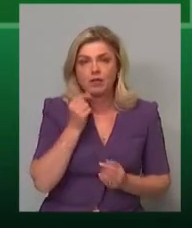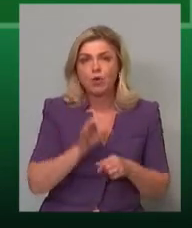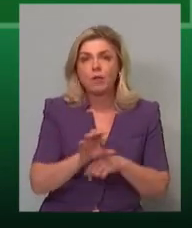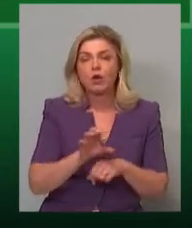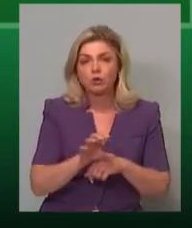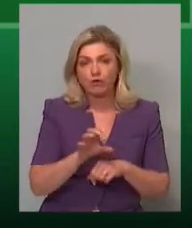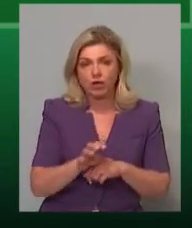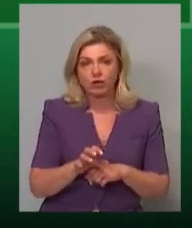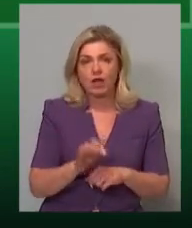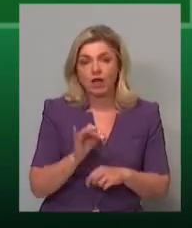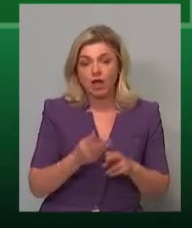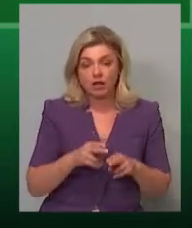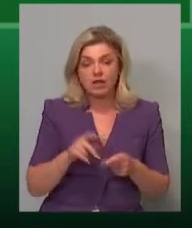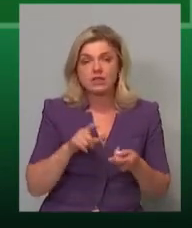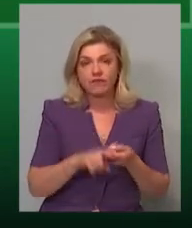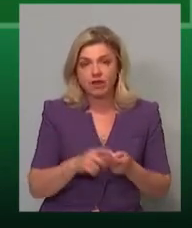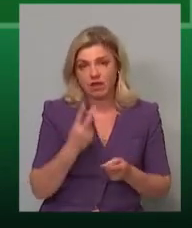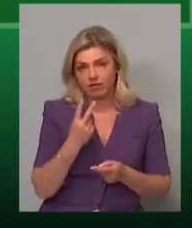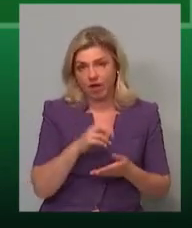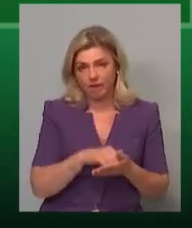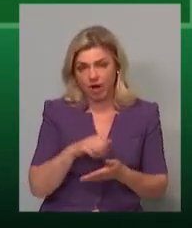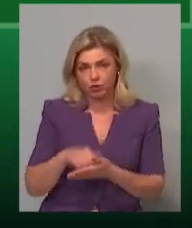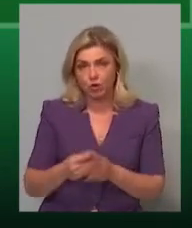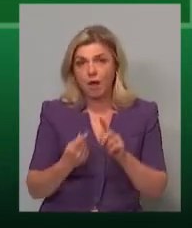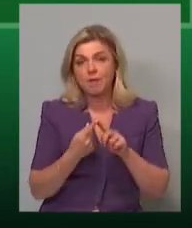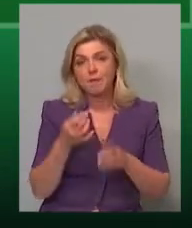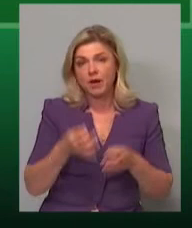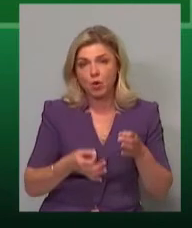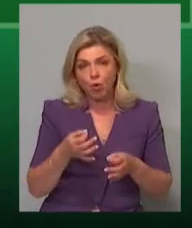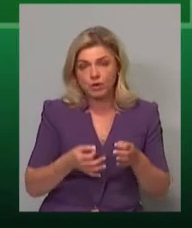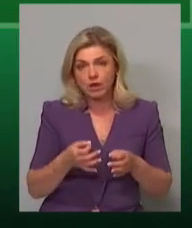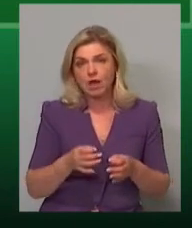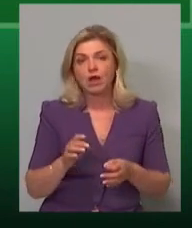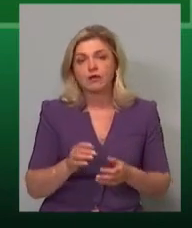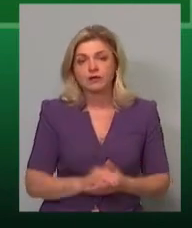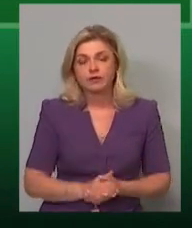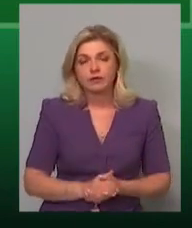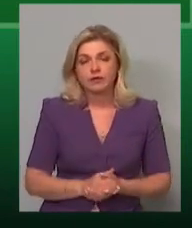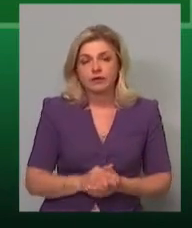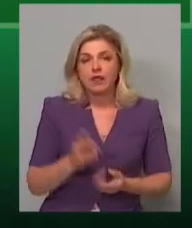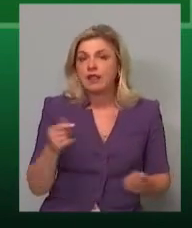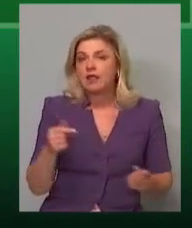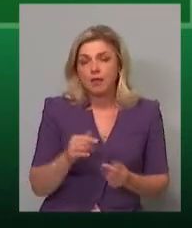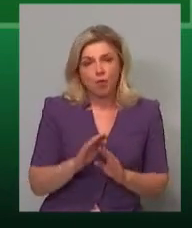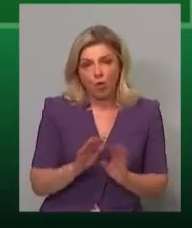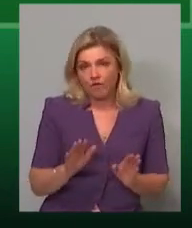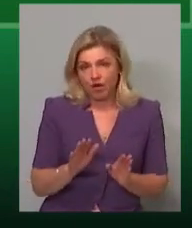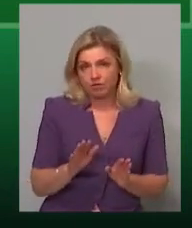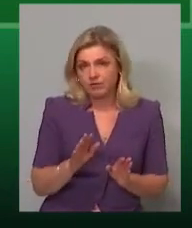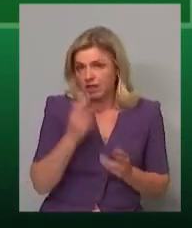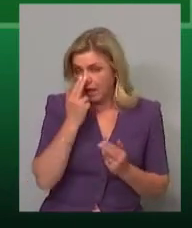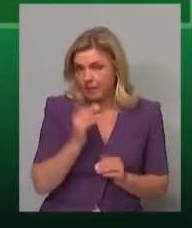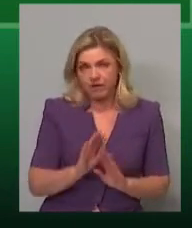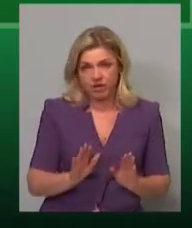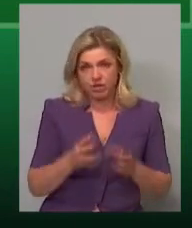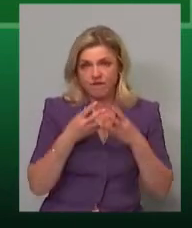медопродуктивність, зменшилась. Це ми пов'язуємо з 2 факторами. Перший – це природний, це у нас нетипова весна,